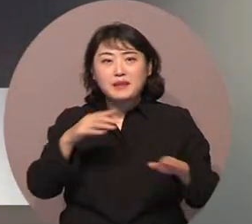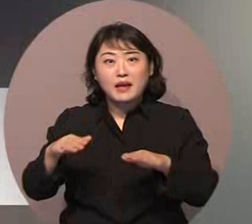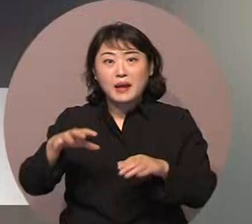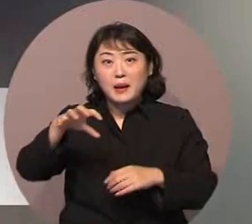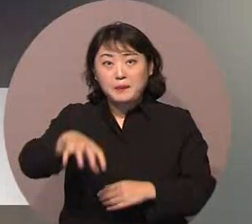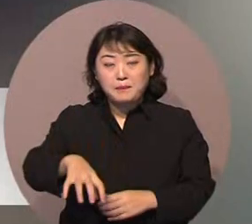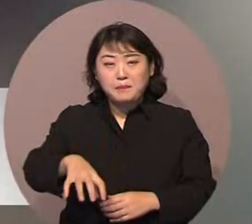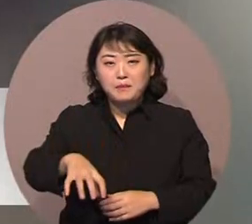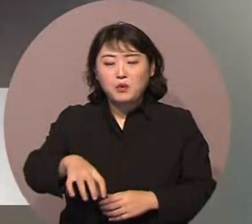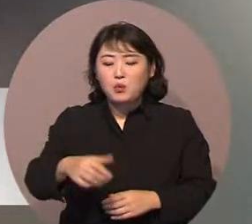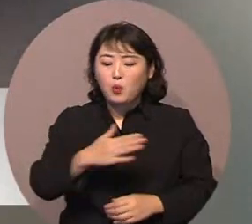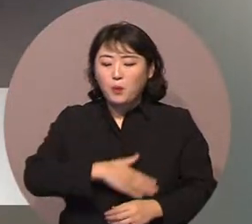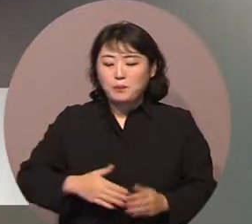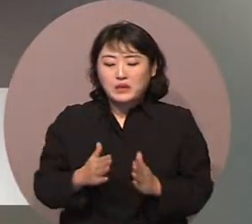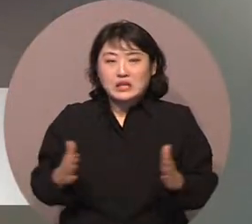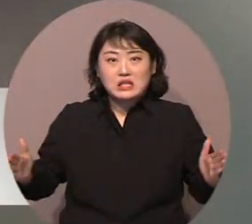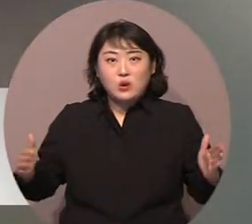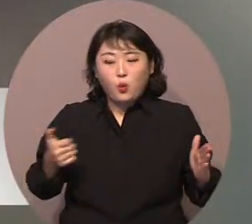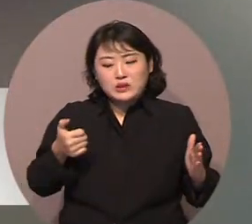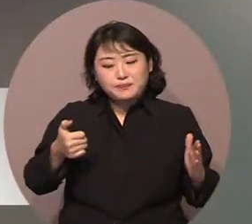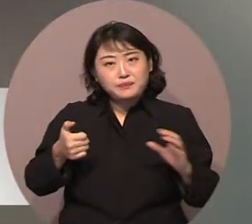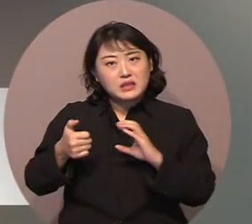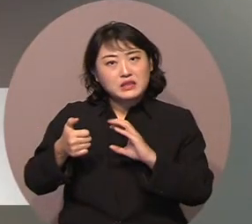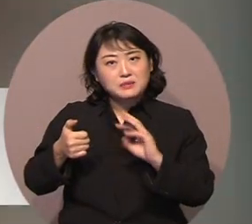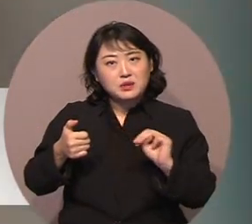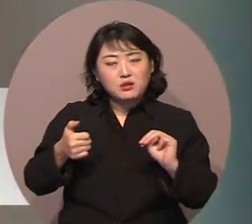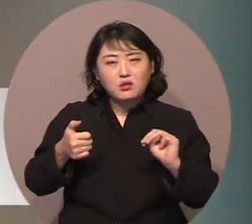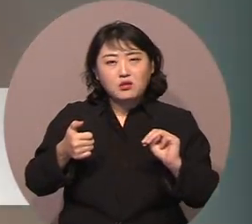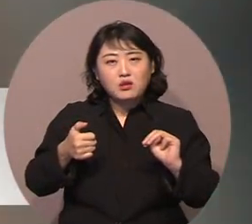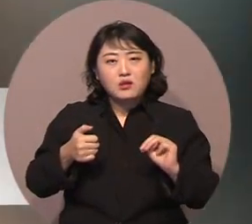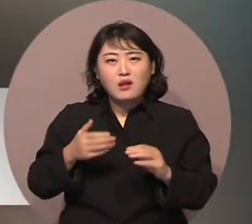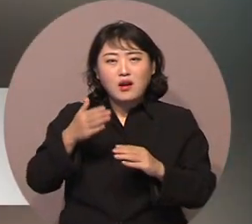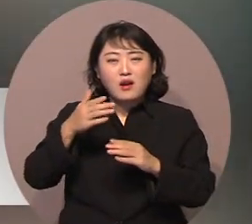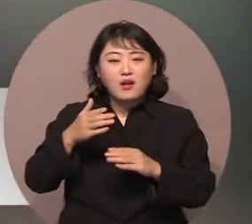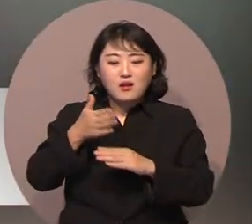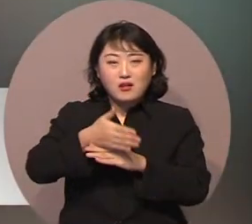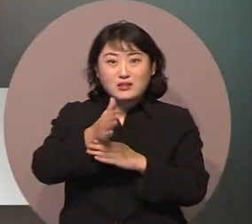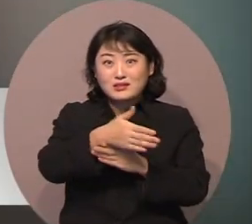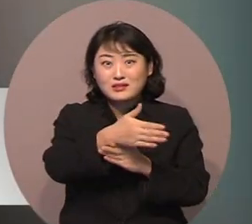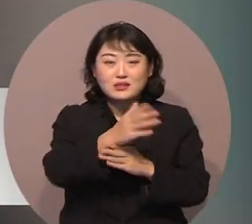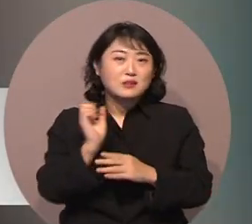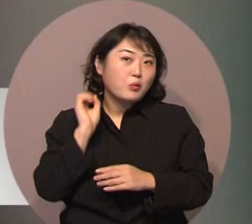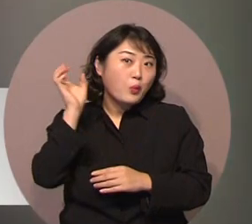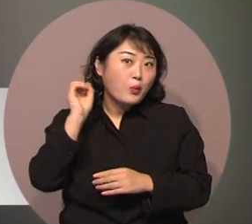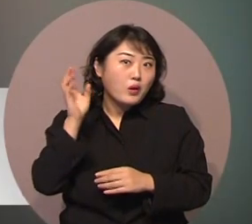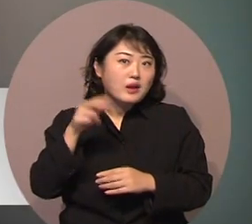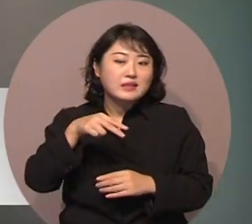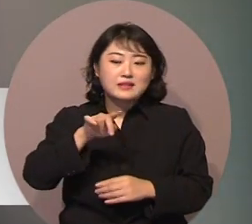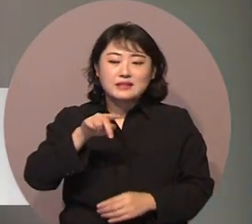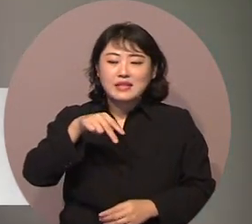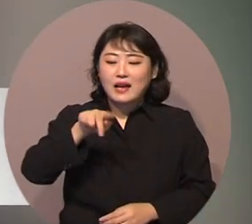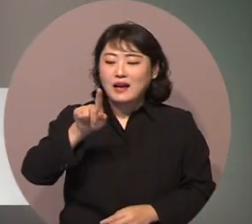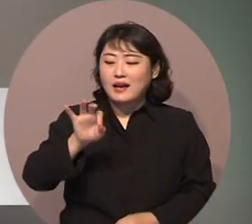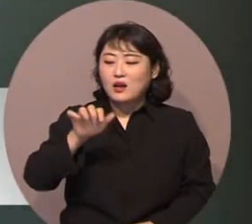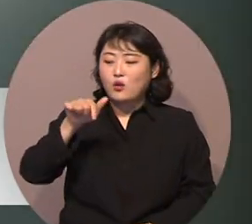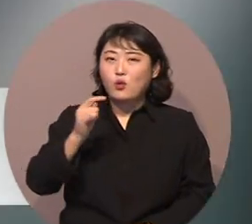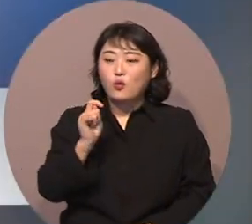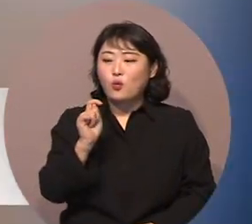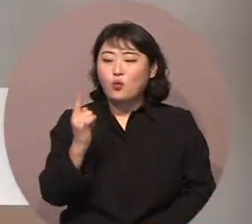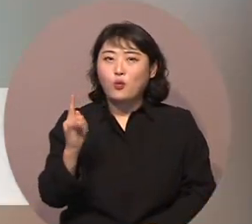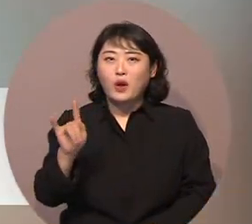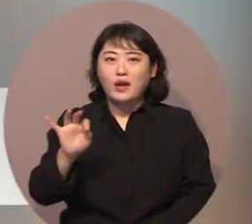길이 50cm 새끼 상괭이가 물이 빠지면서 웅덩이에 고립돼 해경이 구조에 나섰습니다